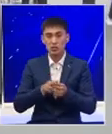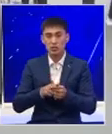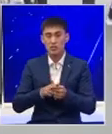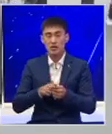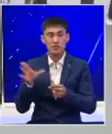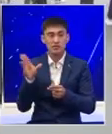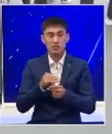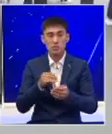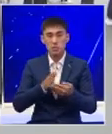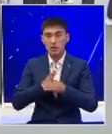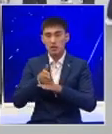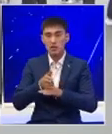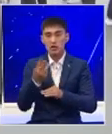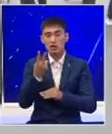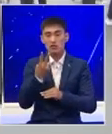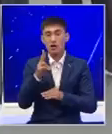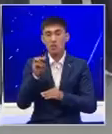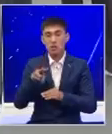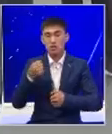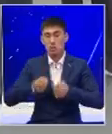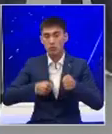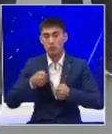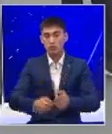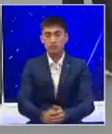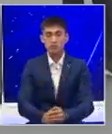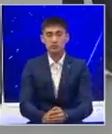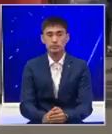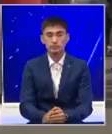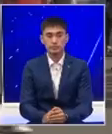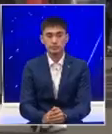наряду со всеми преодолели двухкилометровые марафон